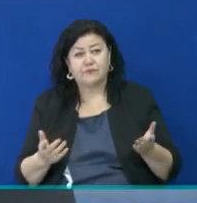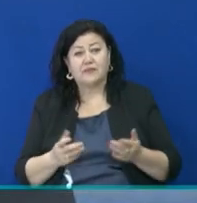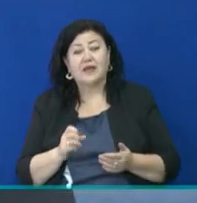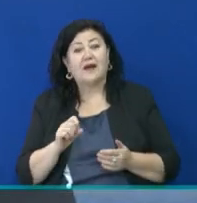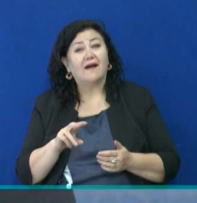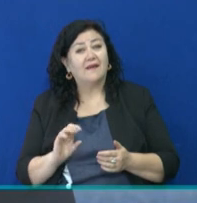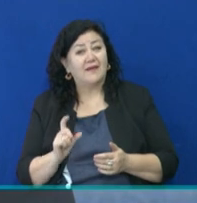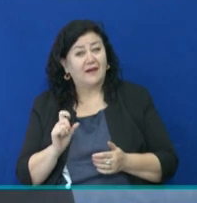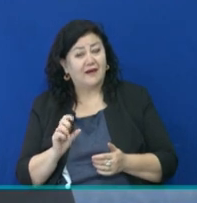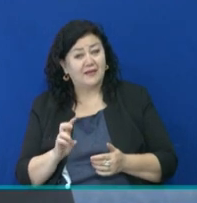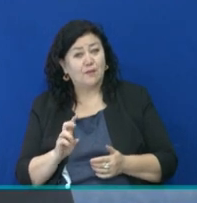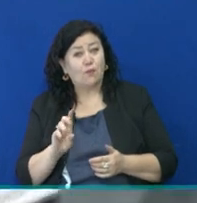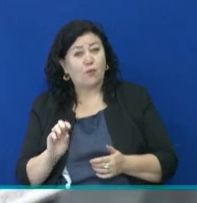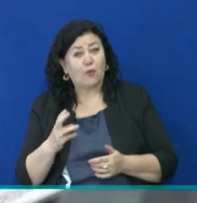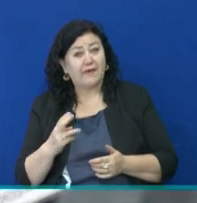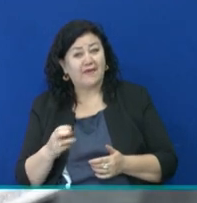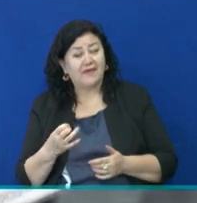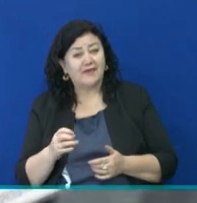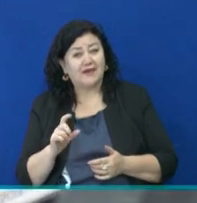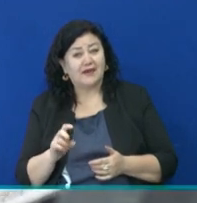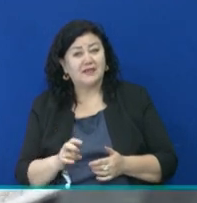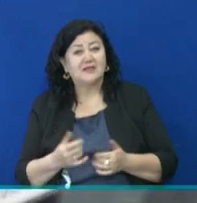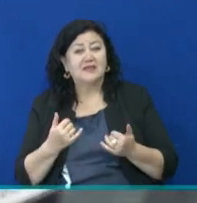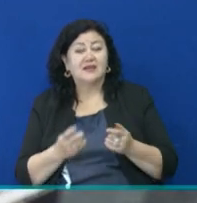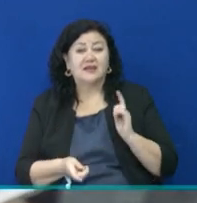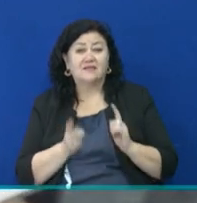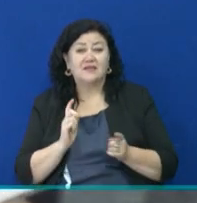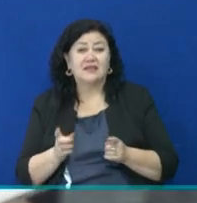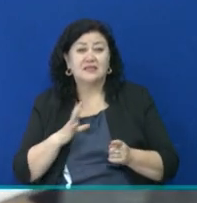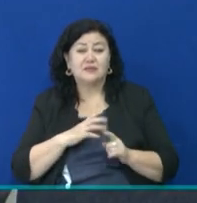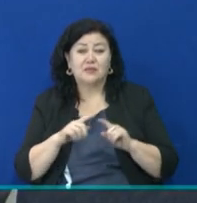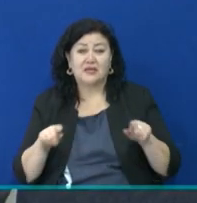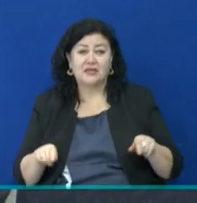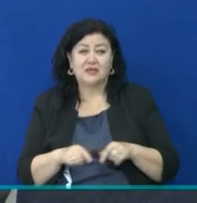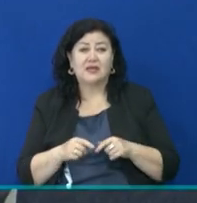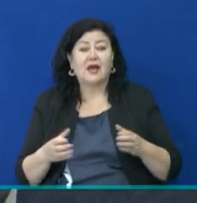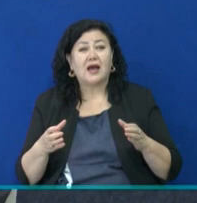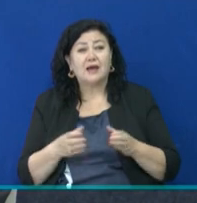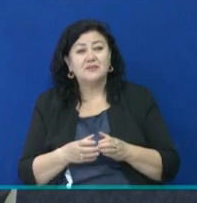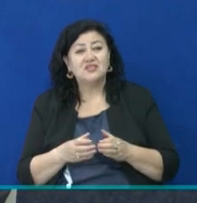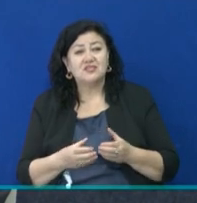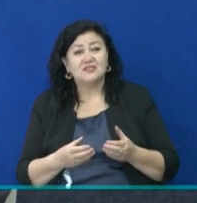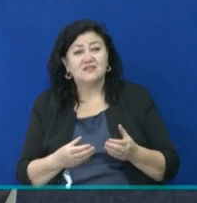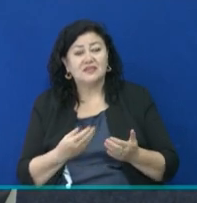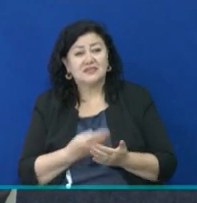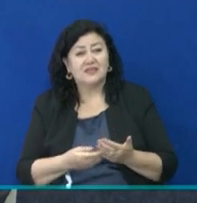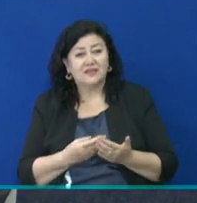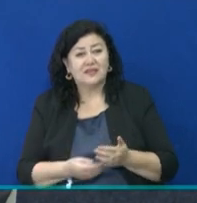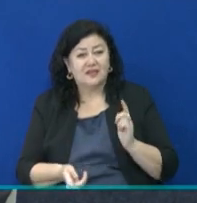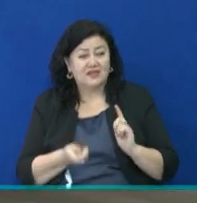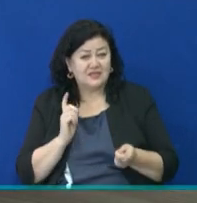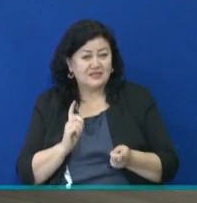Бөкейхан университетінде Қазақстанда медиацияны дамыту конференциясы өткізілді. Қоғамдық және кәсіби медиаторлардың басын қосқан